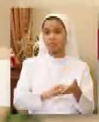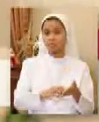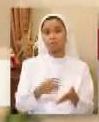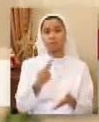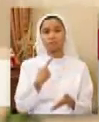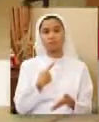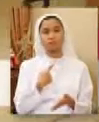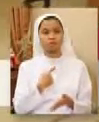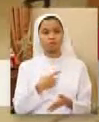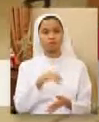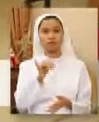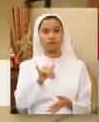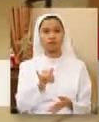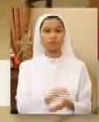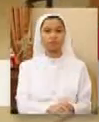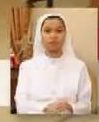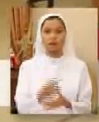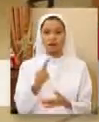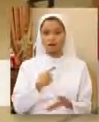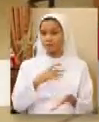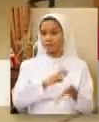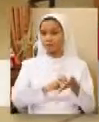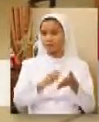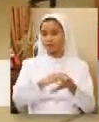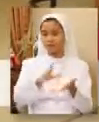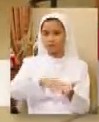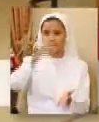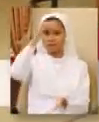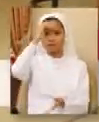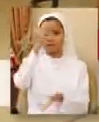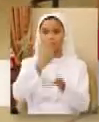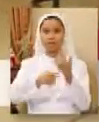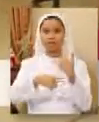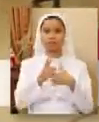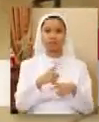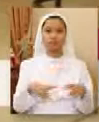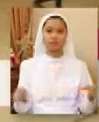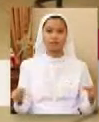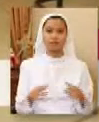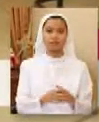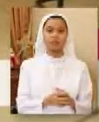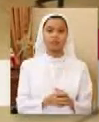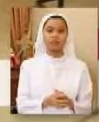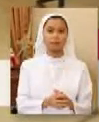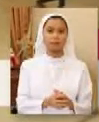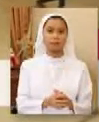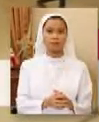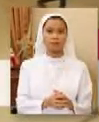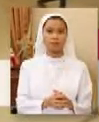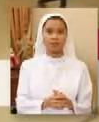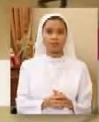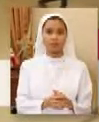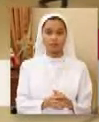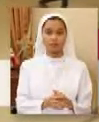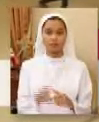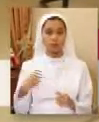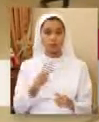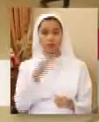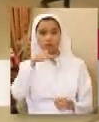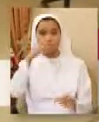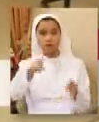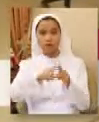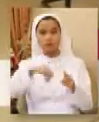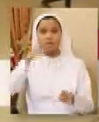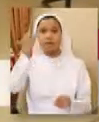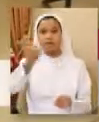kanang ministry? Kasi yun ang pinaka-ano nila, ano, Bishop, apostolate. Pinaka-basic namin to. Ngayon, so may recruitment aspeto man pa lang ka mo, Sister,